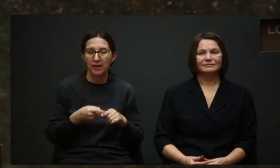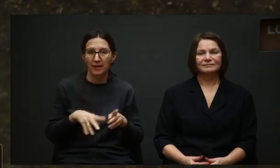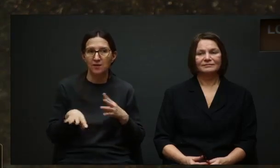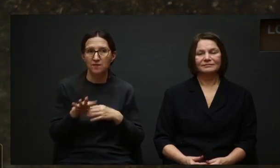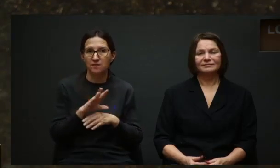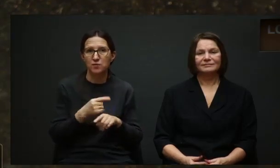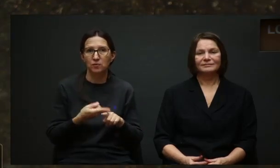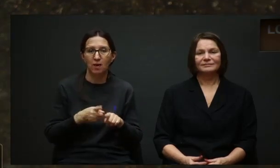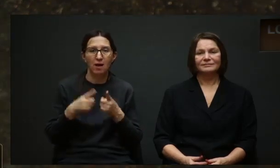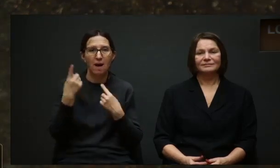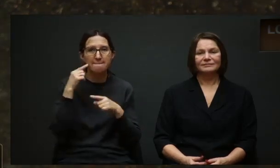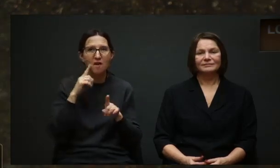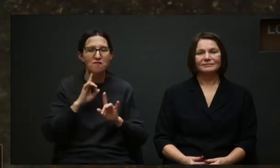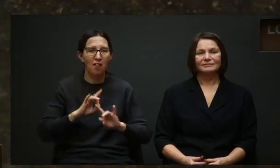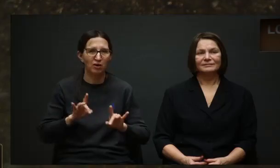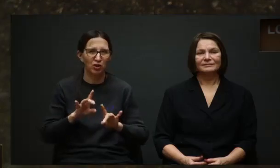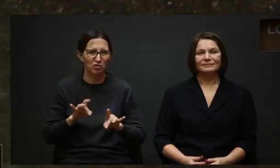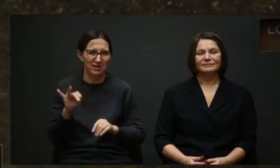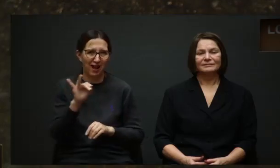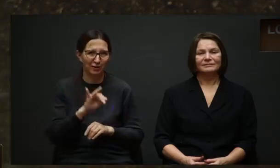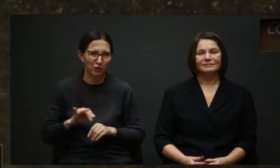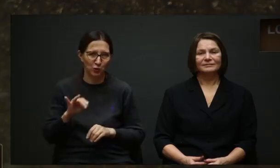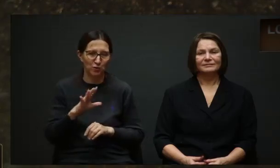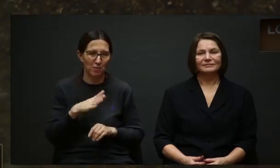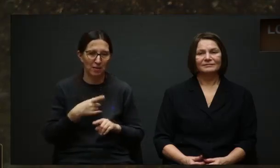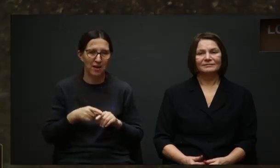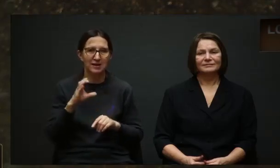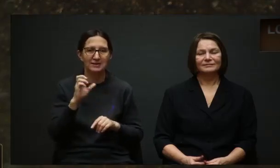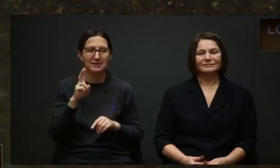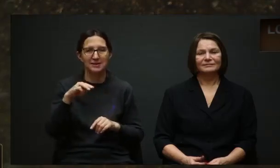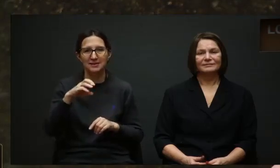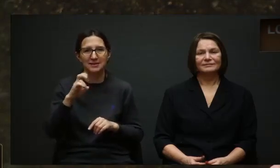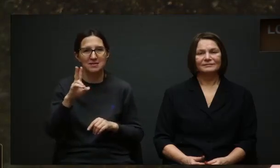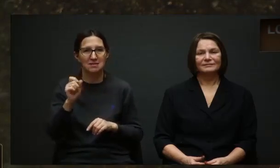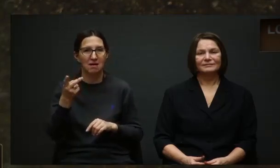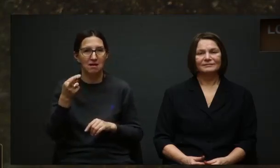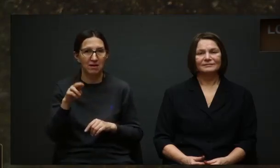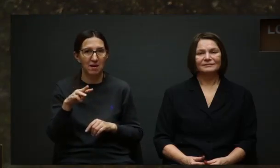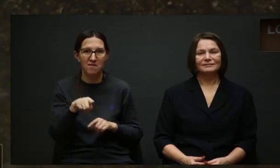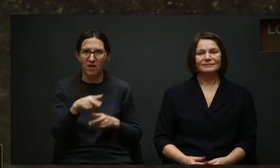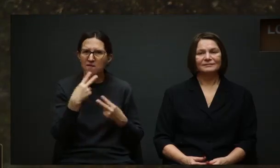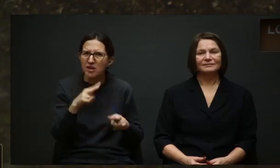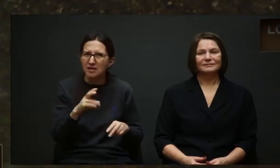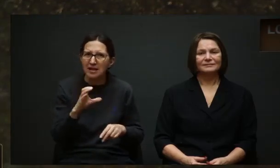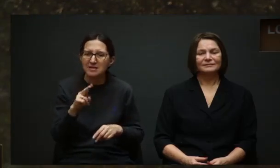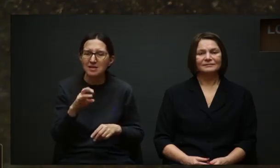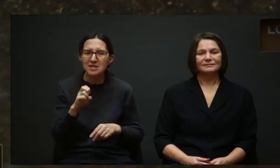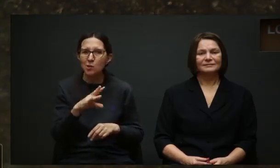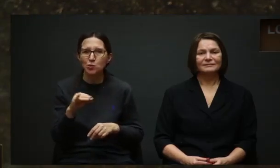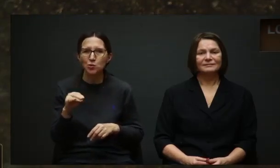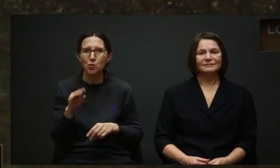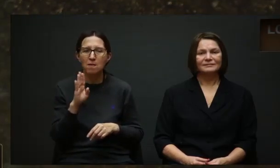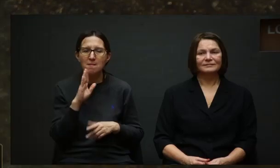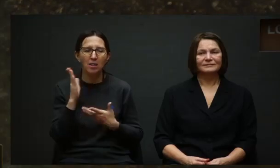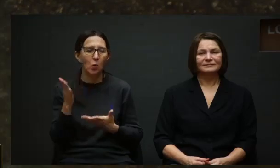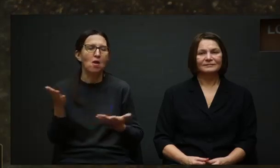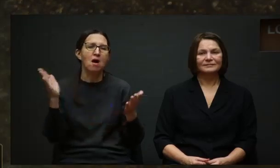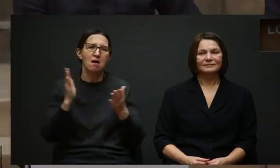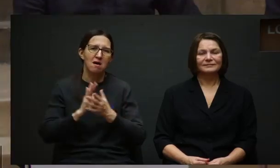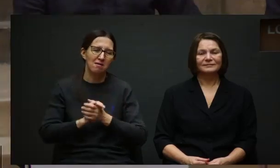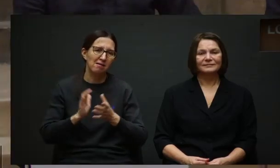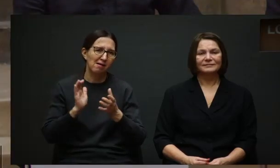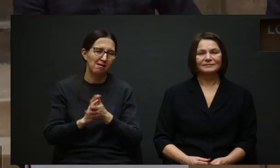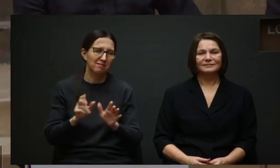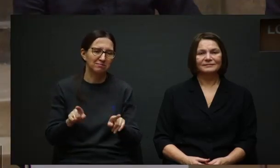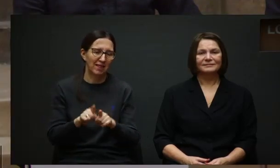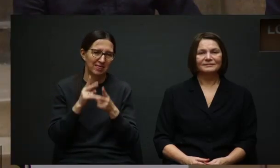такая мифологическая была история, там, какие-то вот Сикстинская Мадонна. Вы видели Сикстинскую Мадонну, да? Не видели? Ах, как же так,